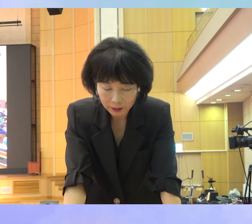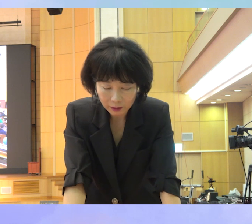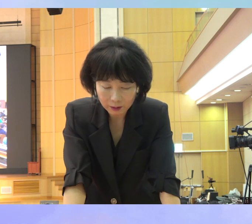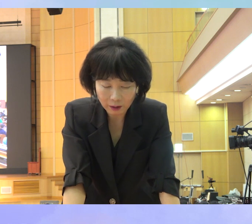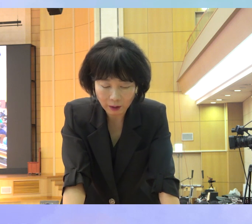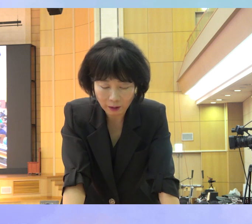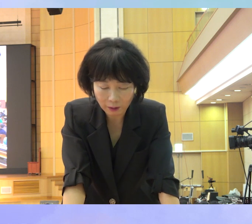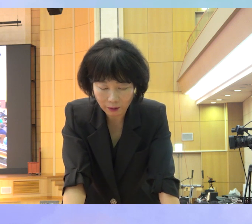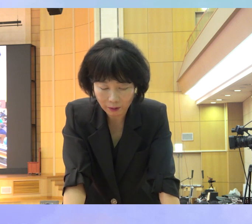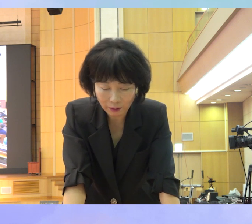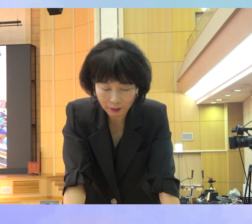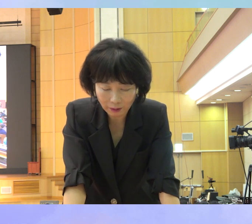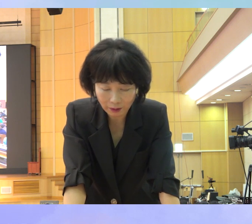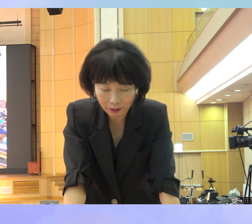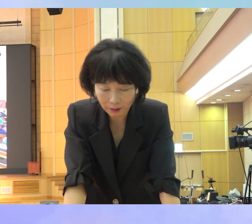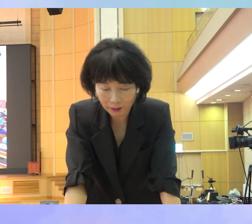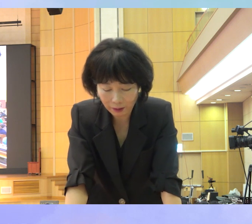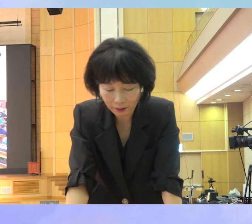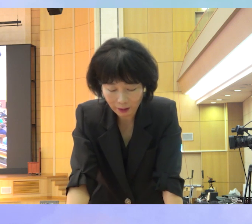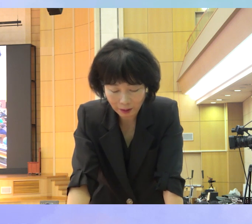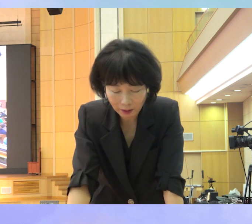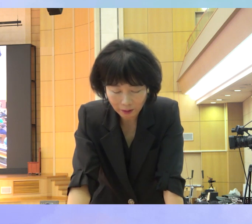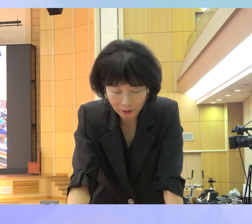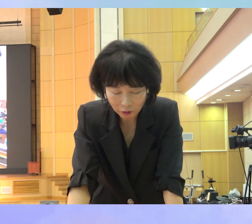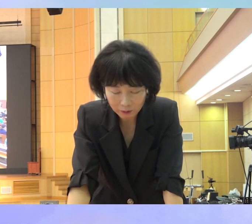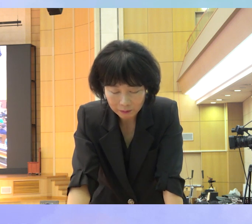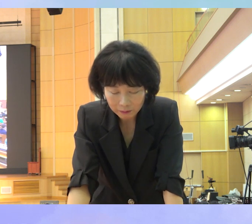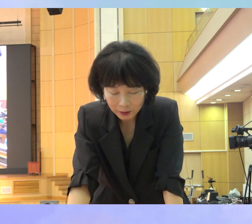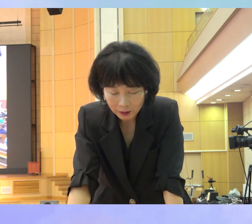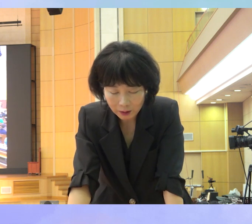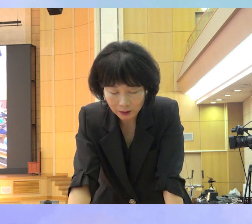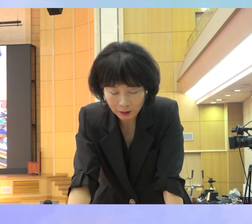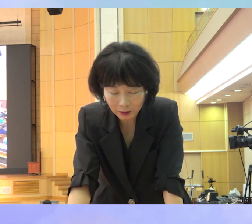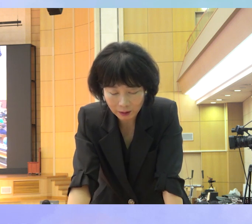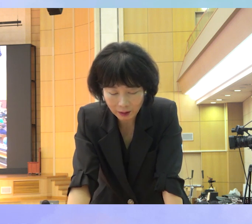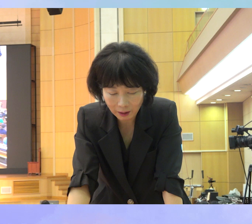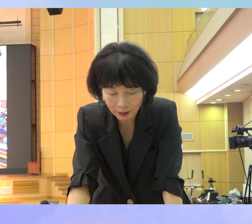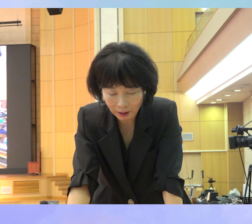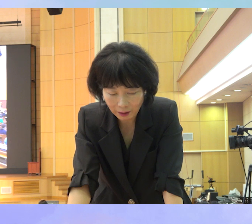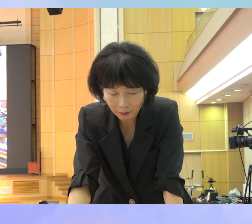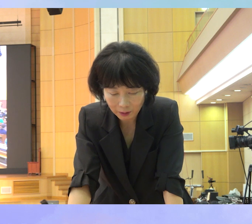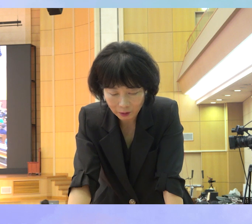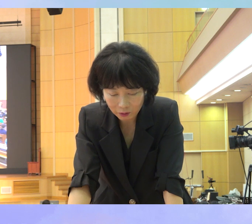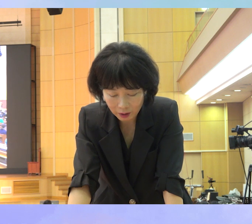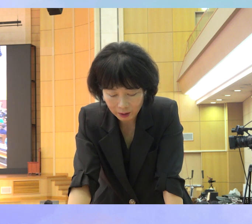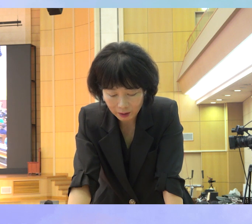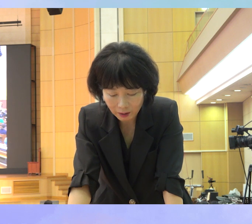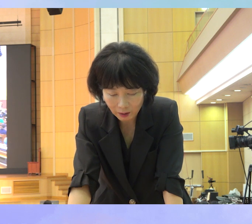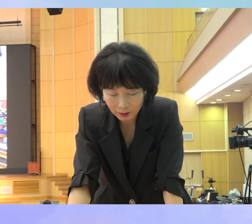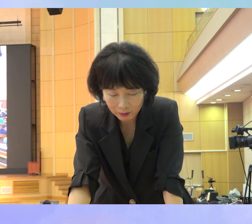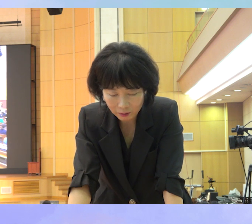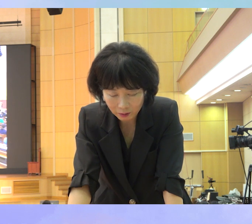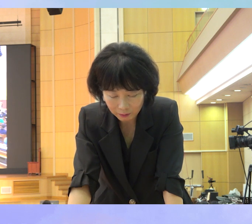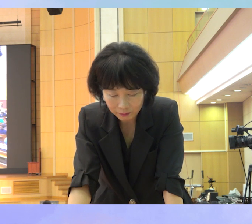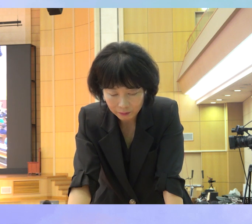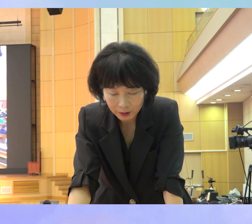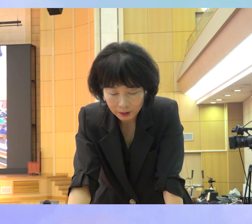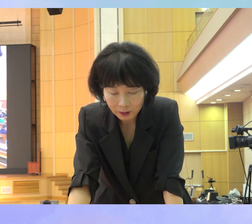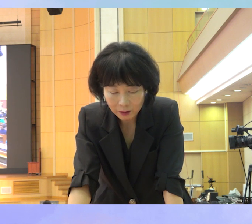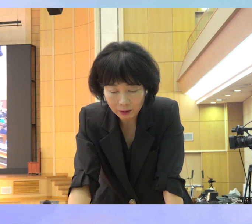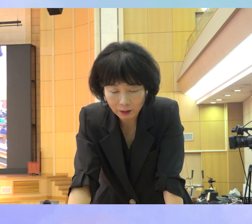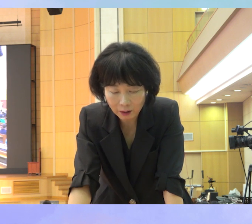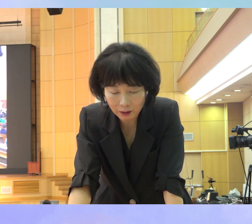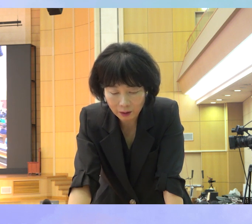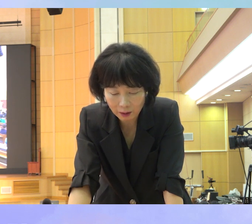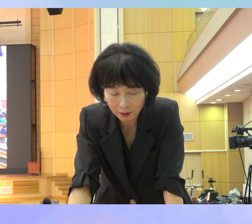다스려 주시옵소서. 오늘도 내 마음을 다스려 달라고 우리는 주님 앞에 이 시간 간구하오니 우리 마음을 잘 다스려 주십시고,